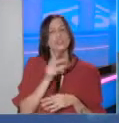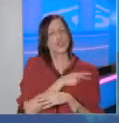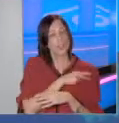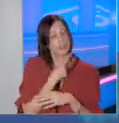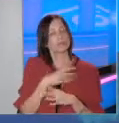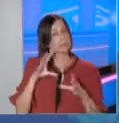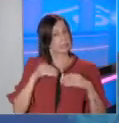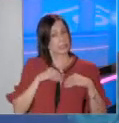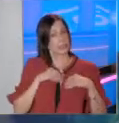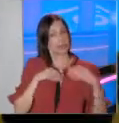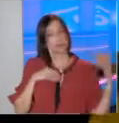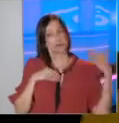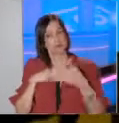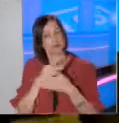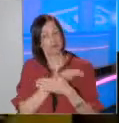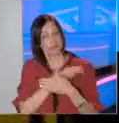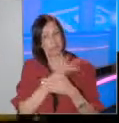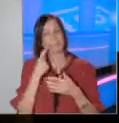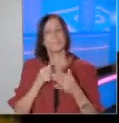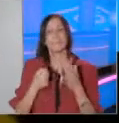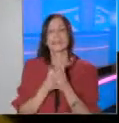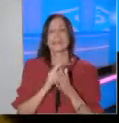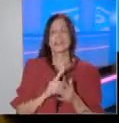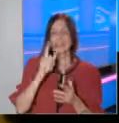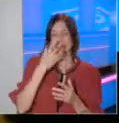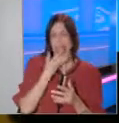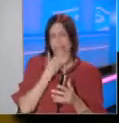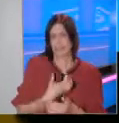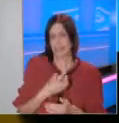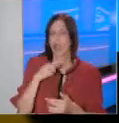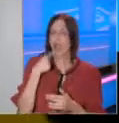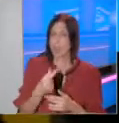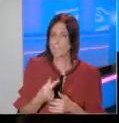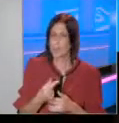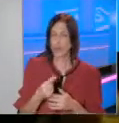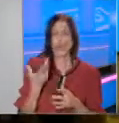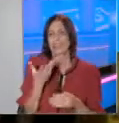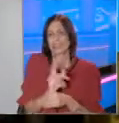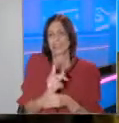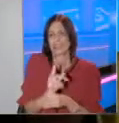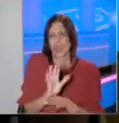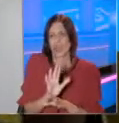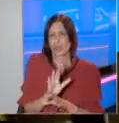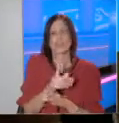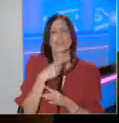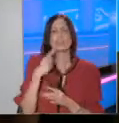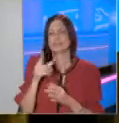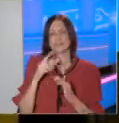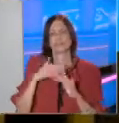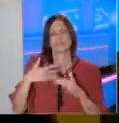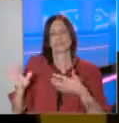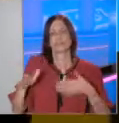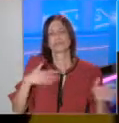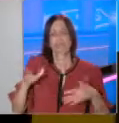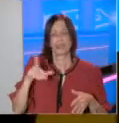להיכנס, הם הגיעו עד למעלה לאדמור, הם אמרו מה שהם אמרו, תוך דקות, כל העסק הזה התפרק,